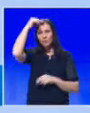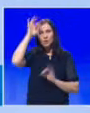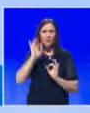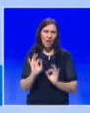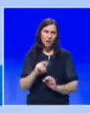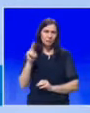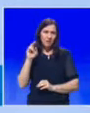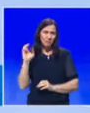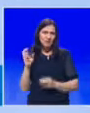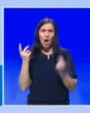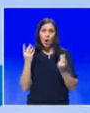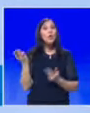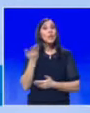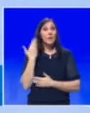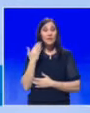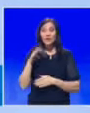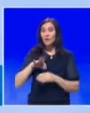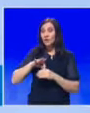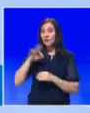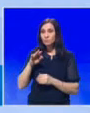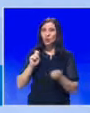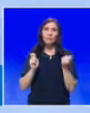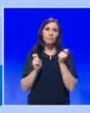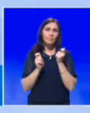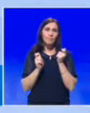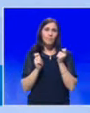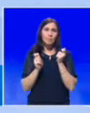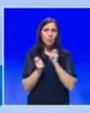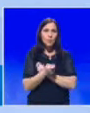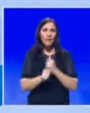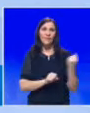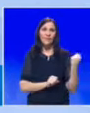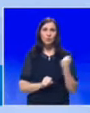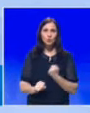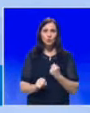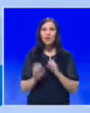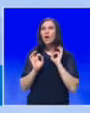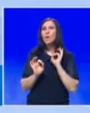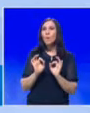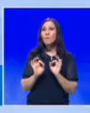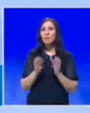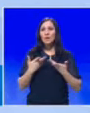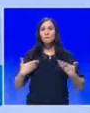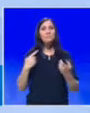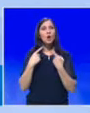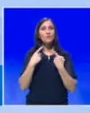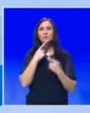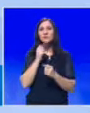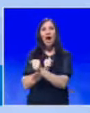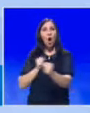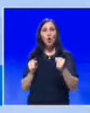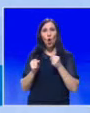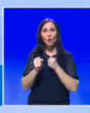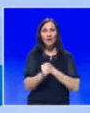че ДПС ролята им беше в избора и промяната на Конституцията. В момента ние говорим за